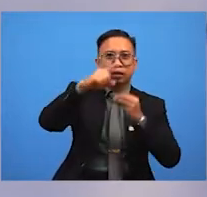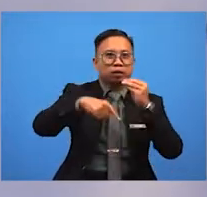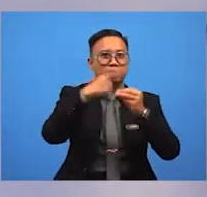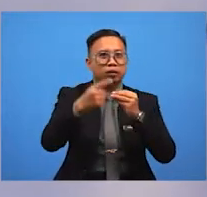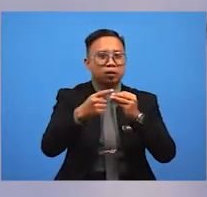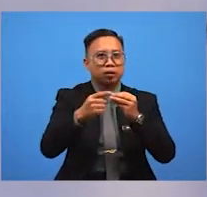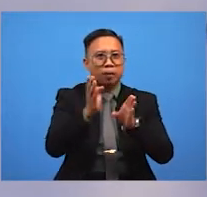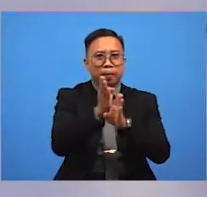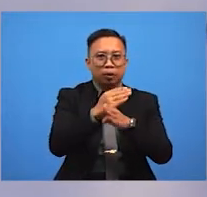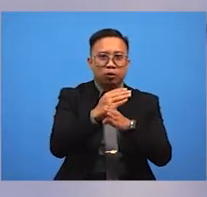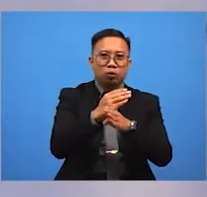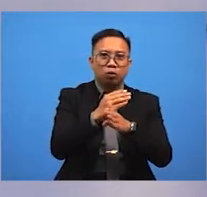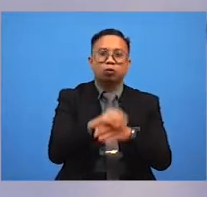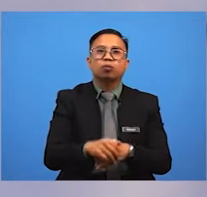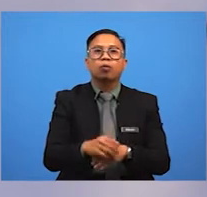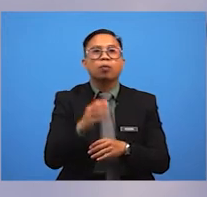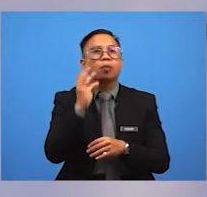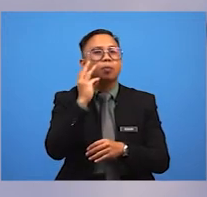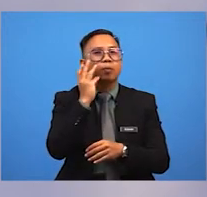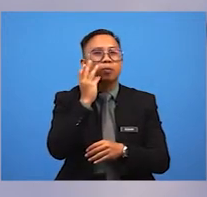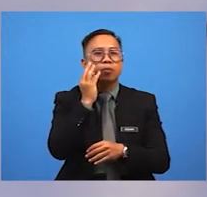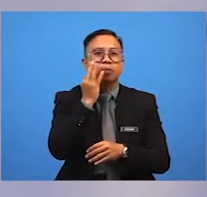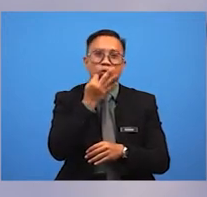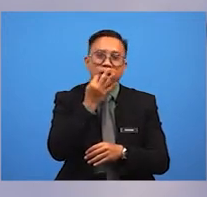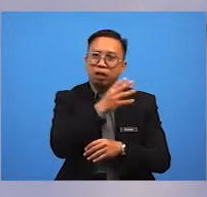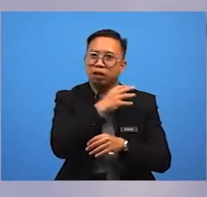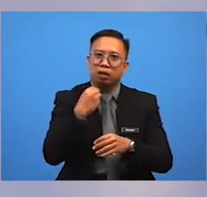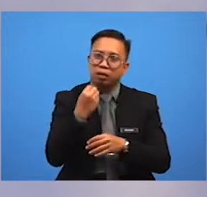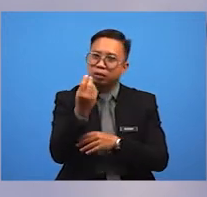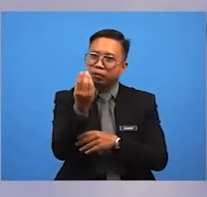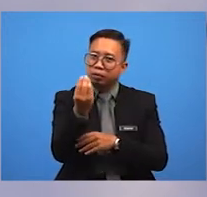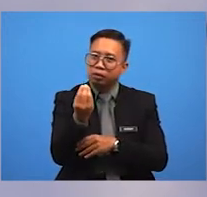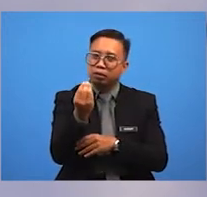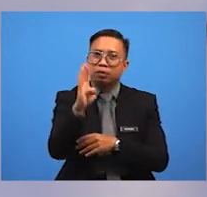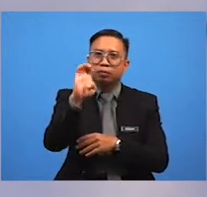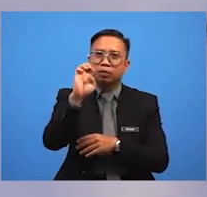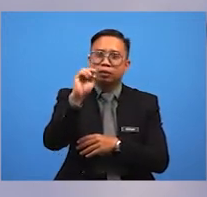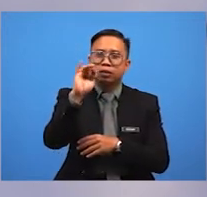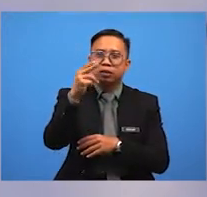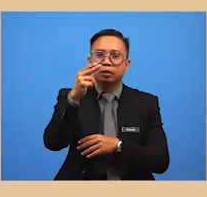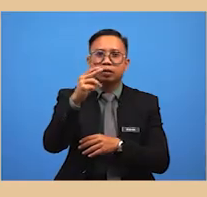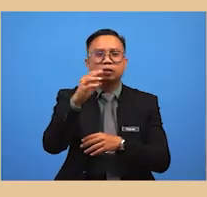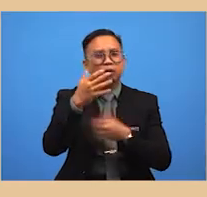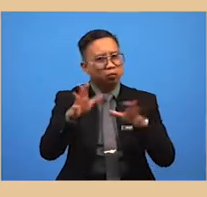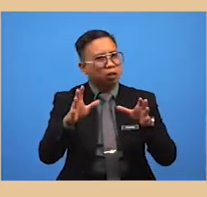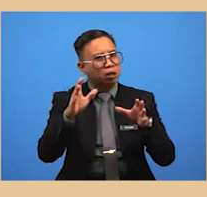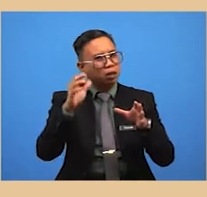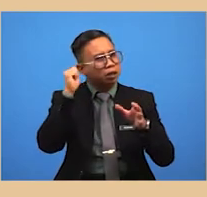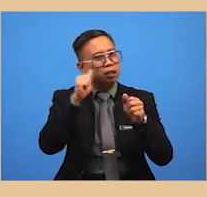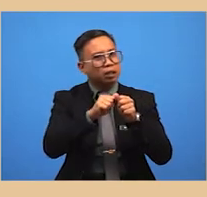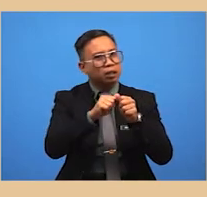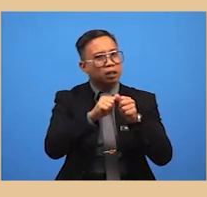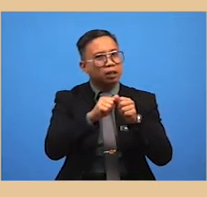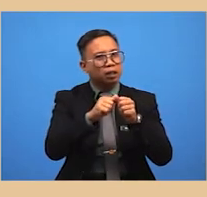berkaitan dengan pembentukan buah dan biji benih. Masih murid-murid ingat, persenyawaan